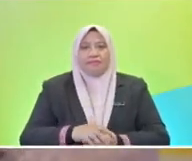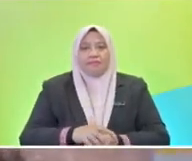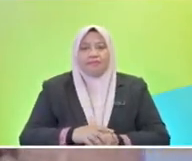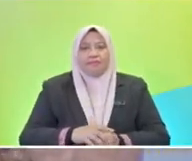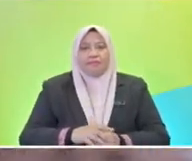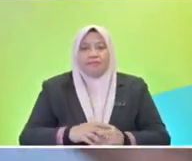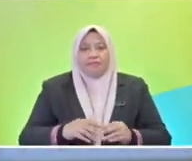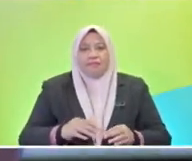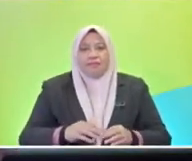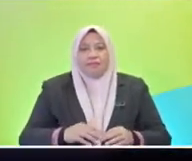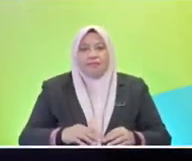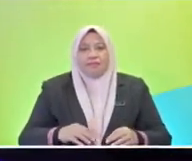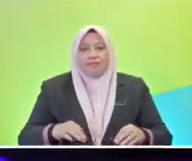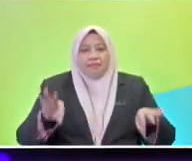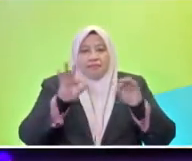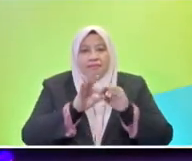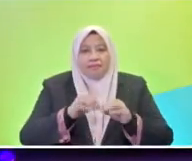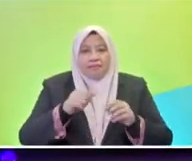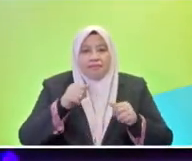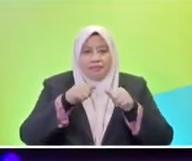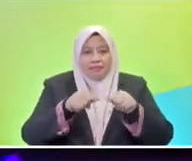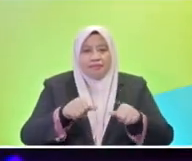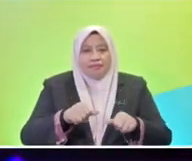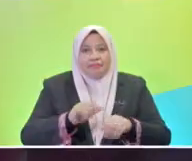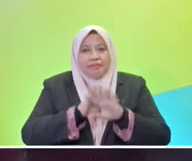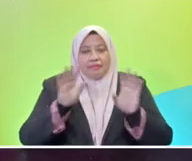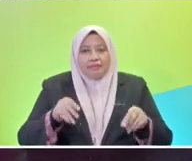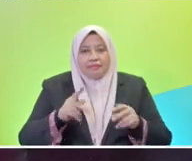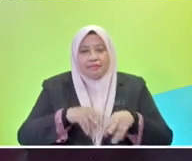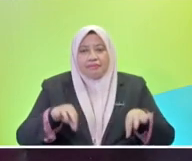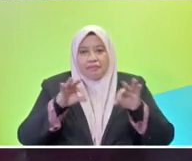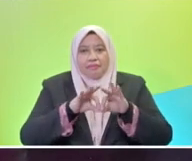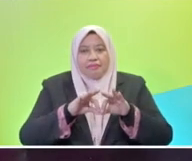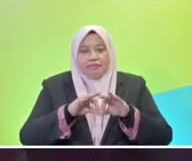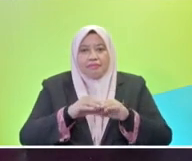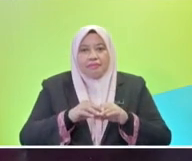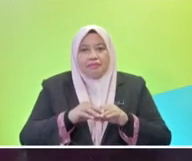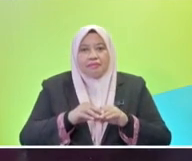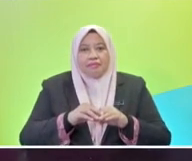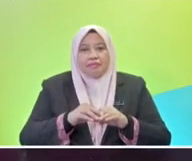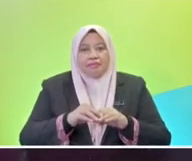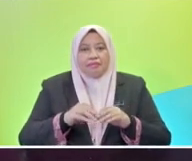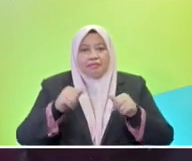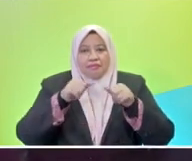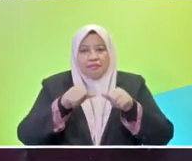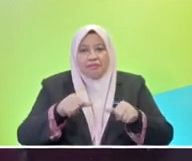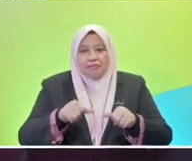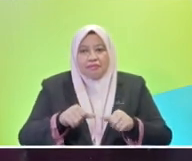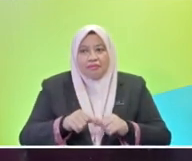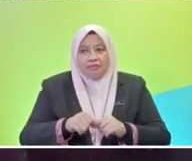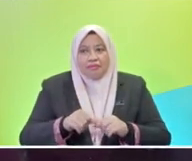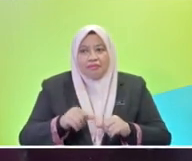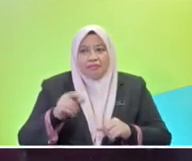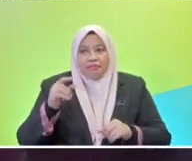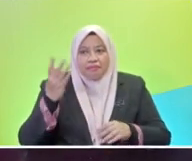Jadi perlu tak tandurai ke sana? Tak perlu, cikgu. Tak perlu sebab dia tak dapat. Cuba masukkan, tampalkan simbol.